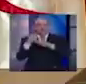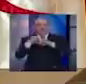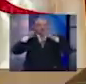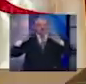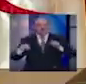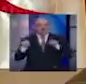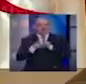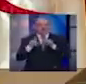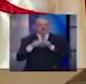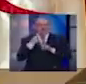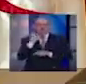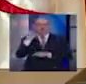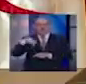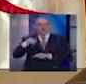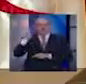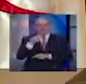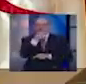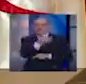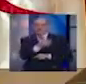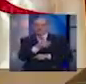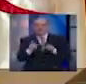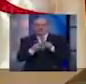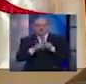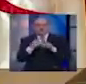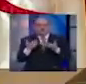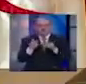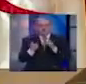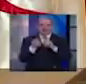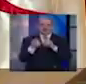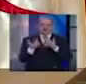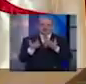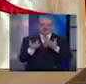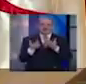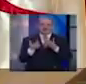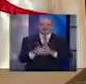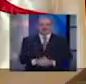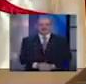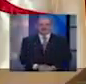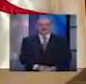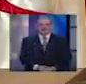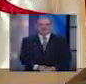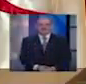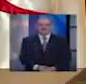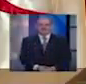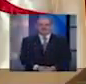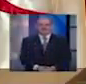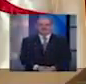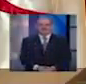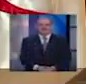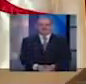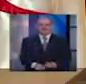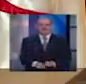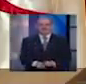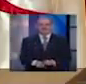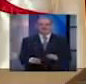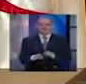ابخي لا كريز توت سي سوسيتي سون ديفيسيتير كومون فا لوغ غارونتير لوغ سيرفي كومون فا لي فينونسي كومون لي رولونسي هذا هو المنع